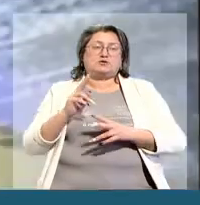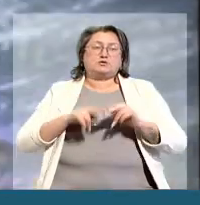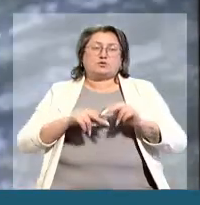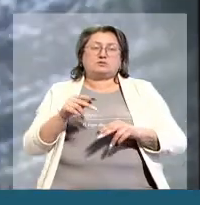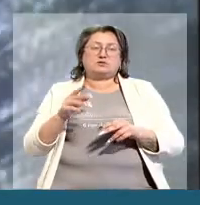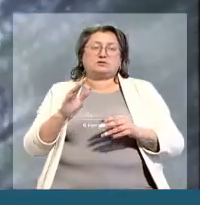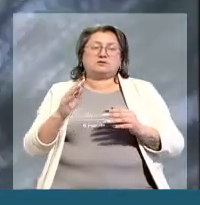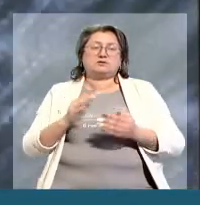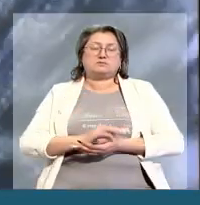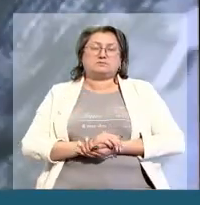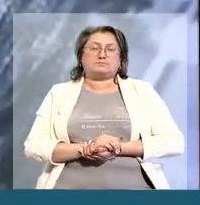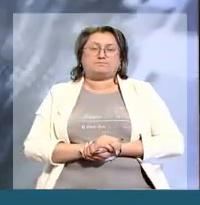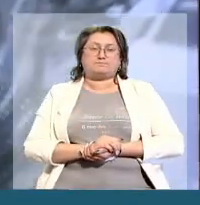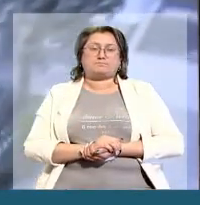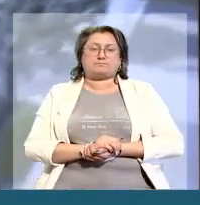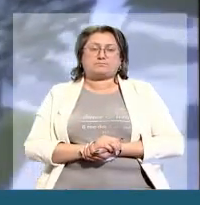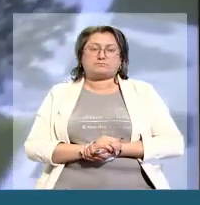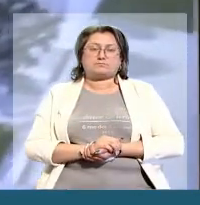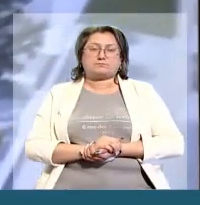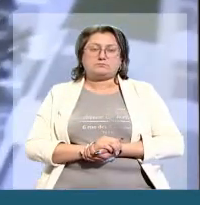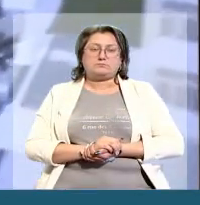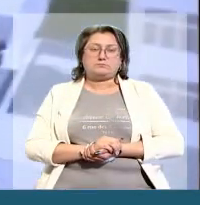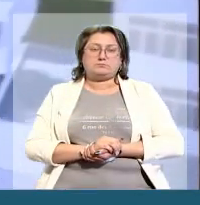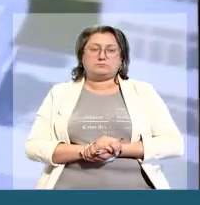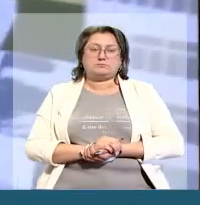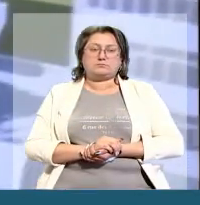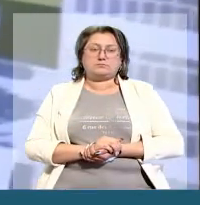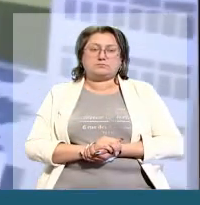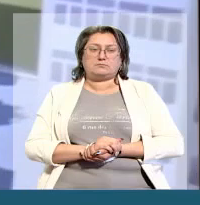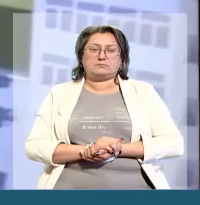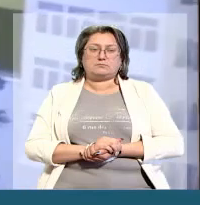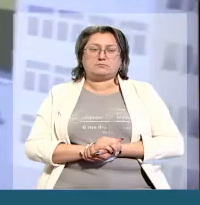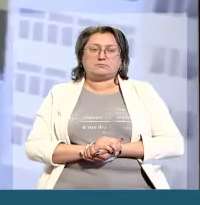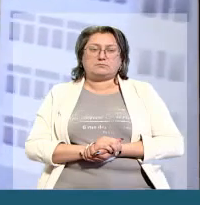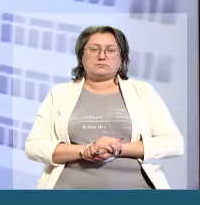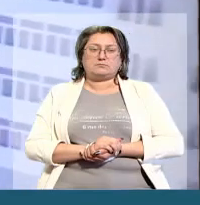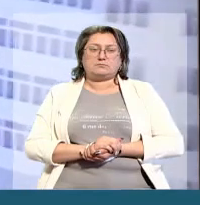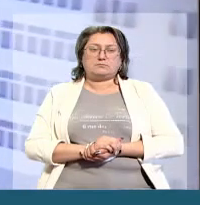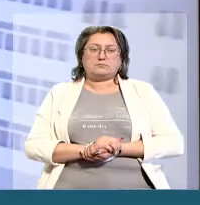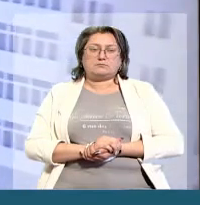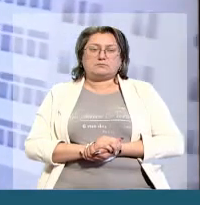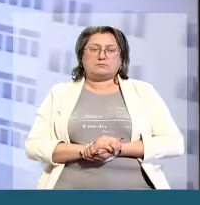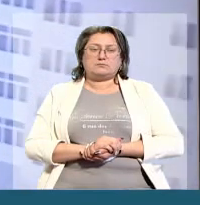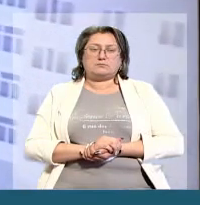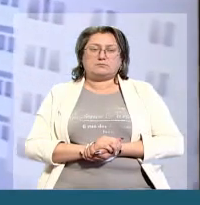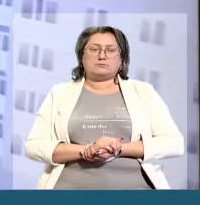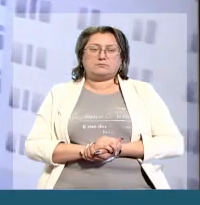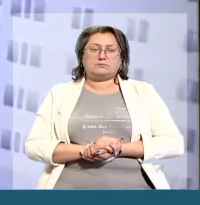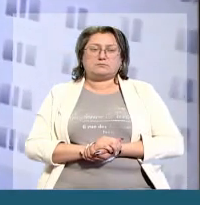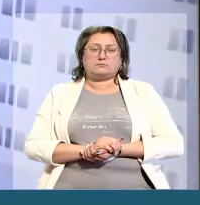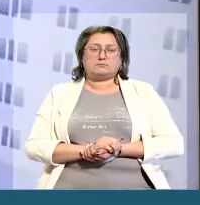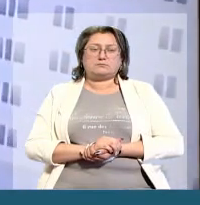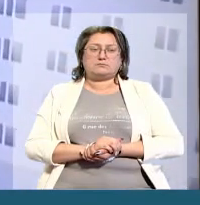бағытталған. Дизайн код служит разнообразию и включению в городской ландшафт различных культурных и общественных